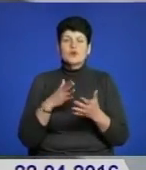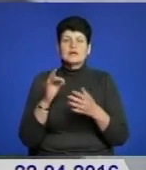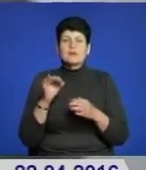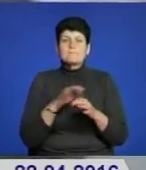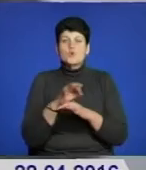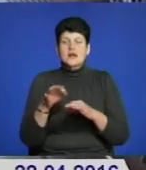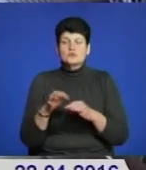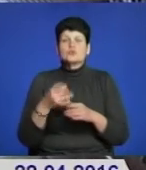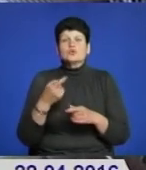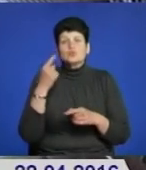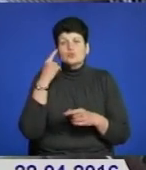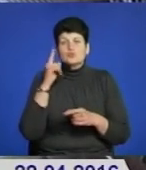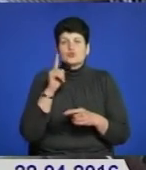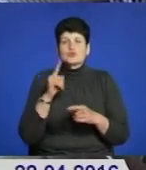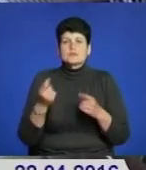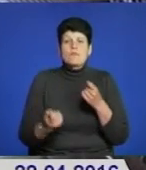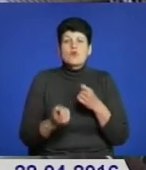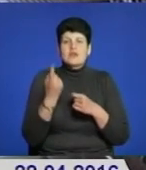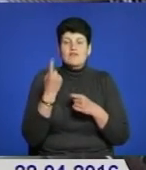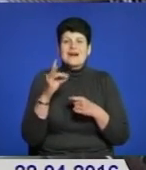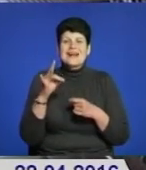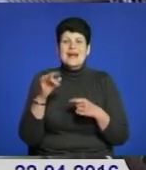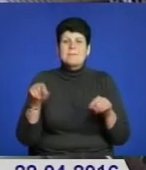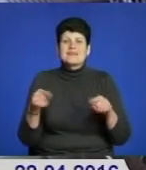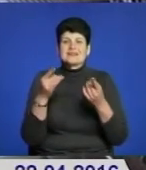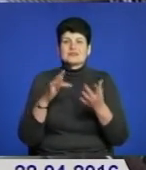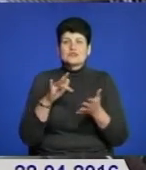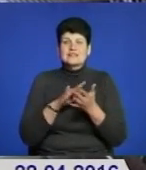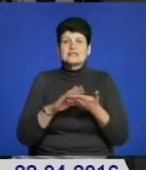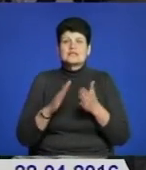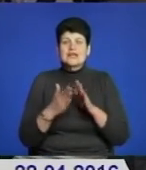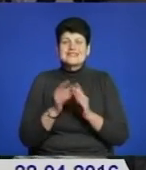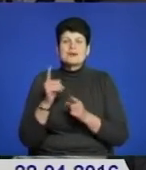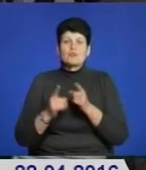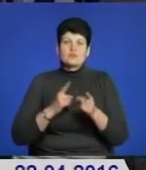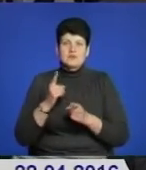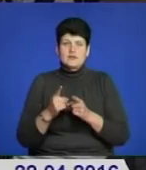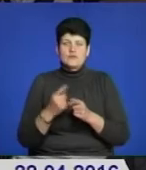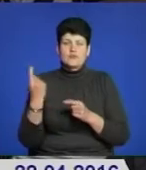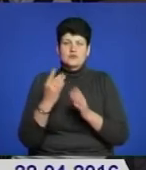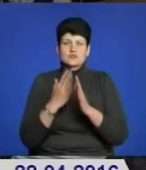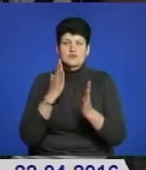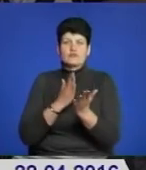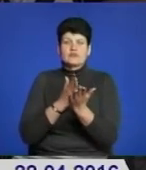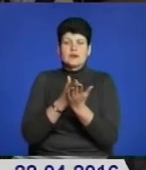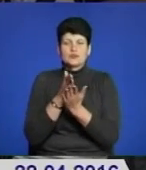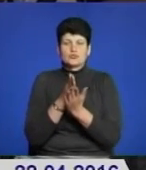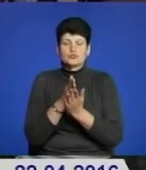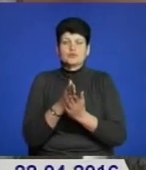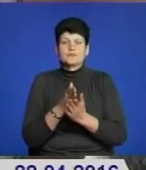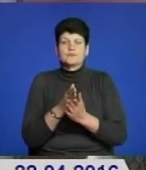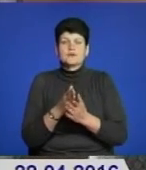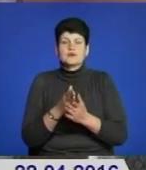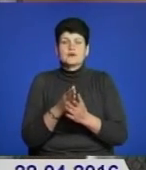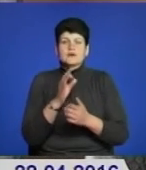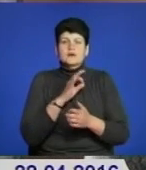кроком» впевнені, що з появою реабілітаційного центру ситуація значно зміниться. Перш за все, в напрямку самореалізації цих дітей.